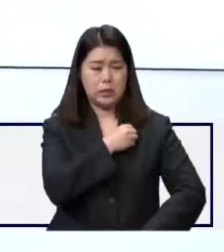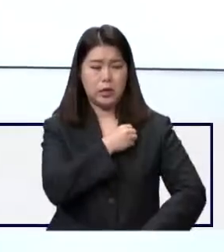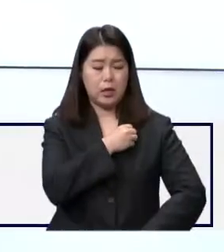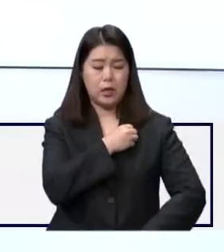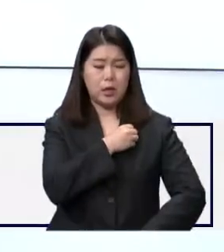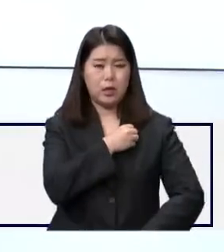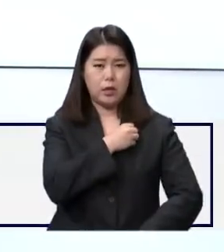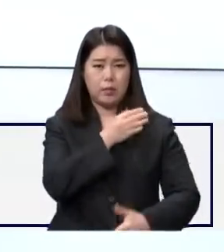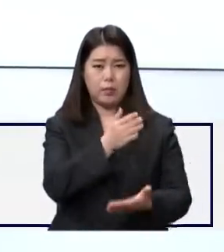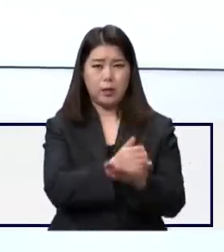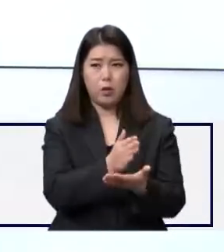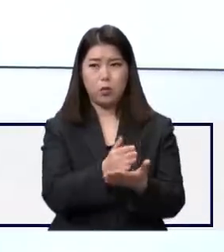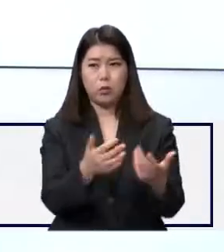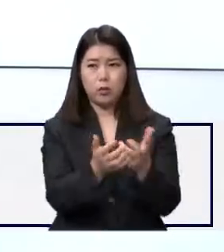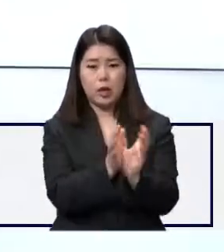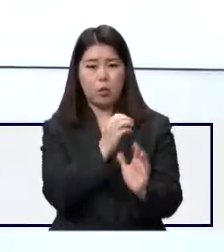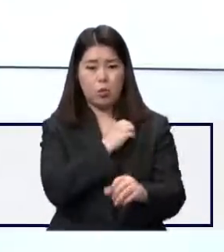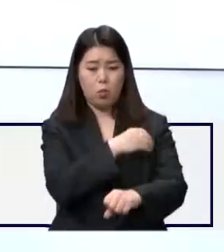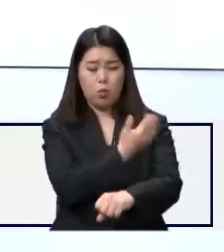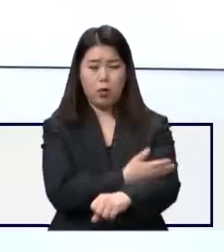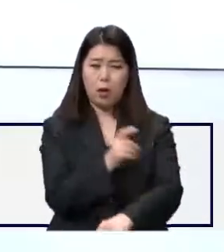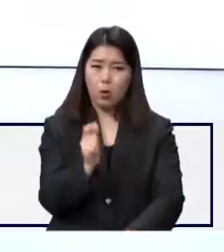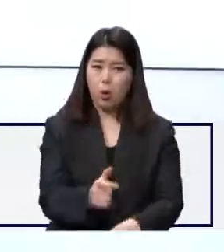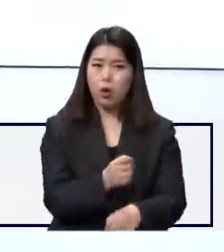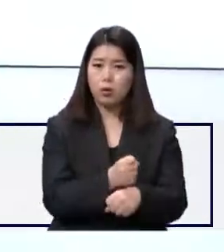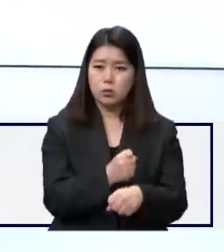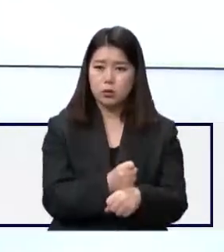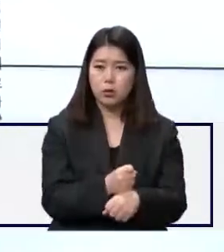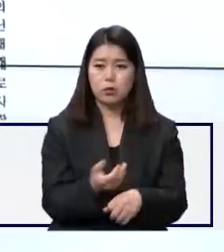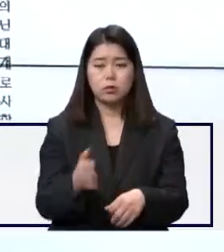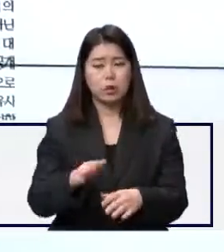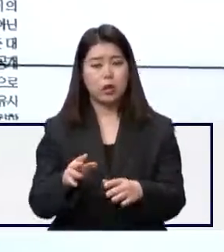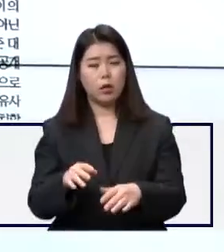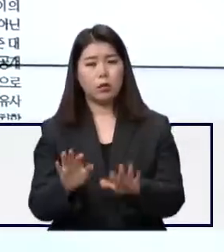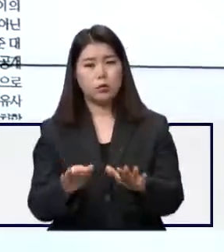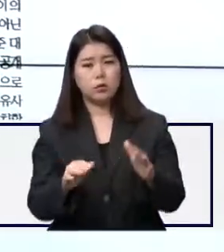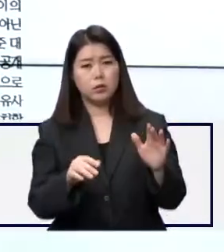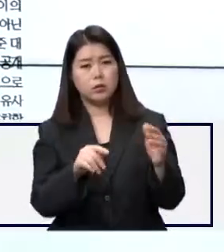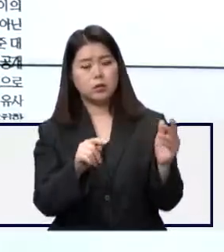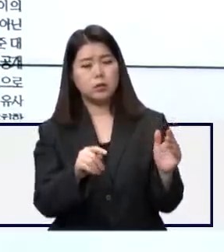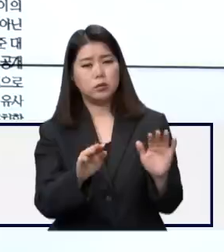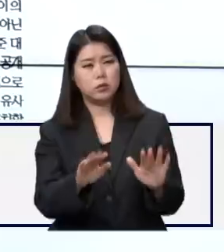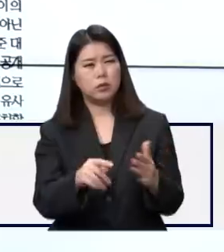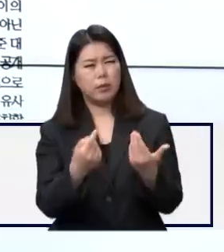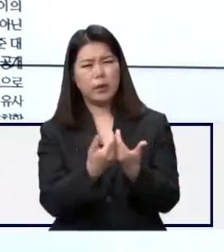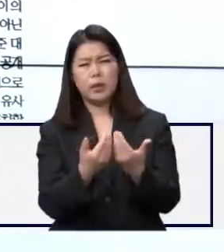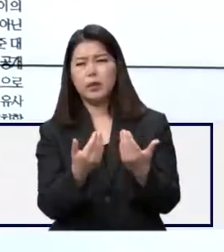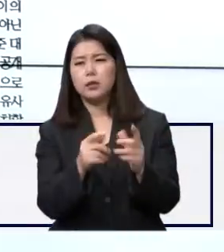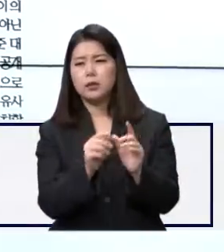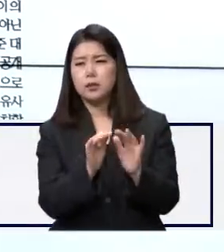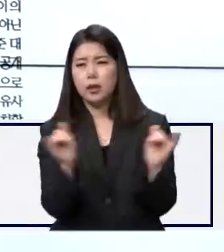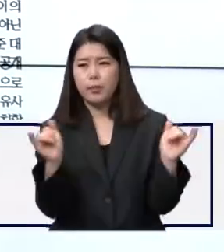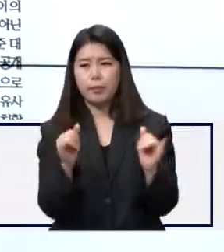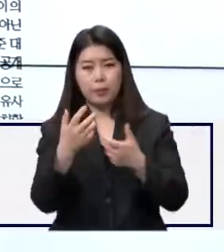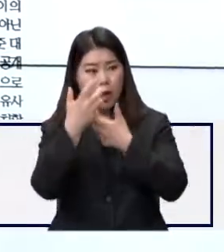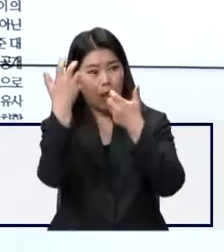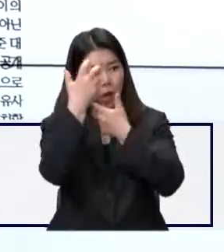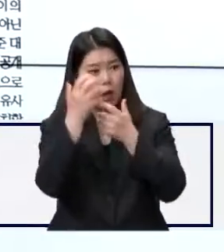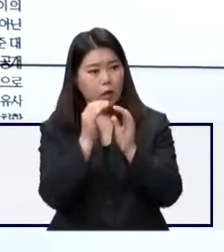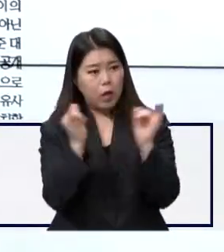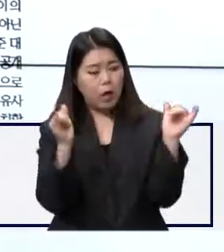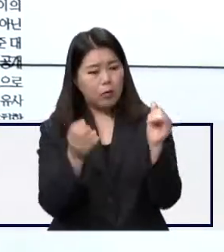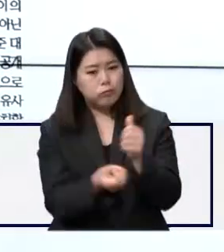강화하자라고 얘기를 하고 있고요 측면계 하지만 비명계는 그럴 경우에 개딸 영향력만